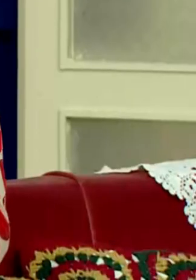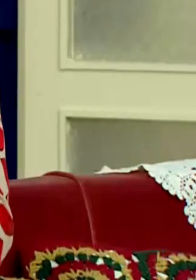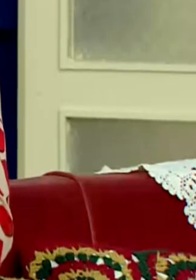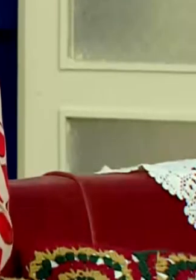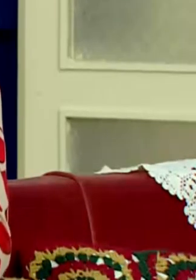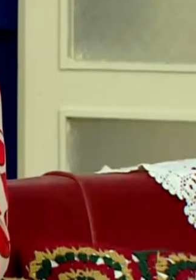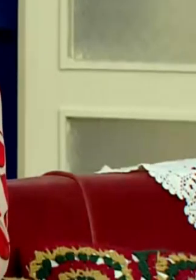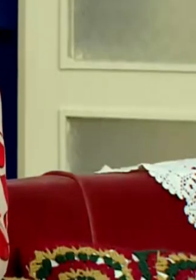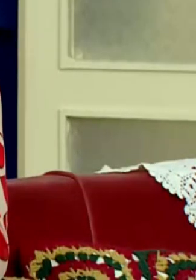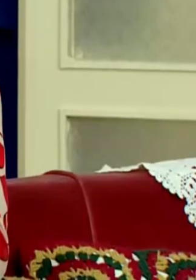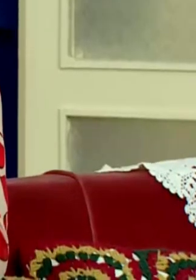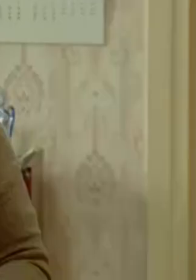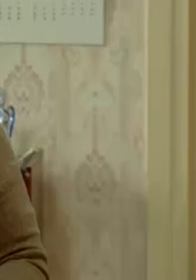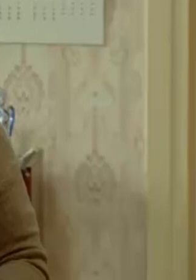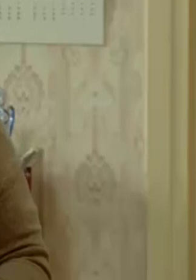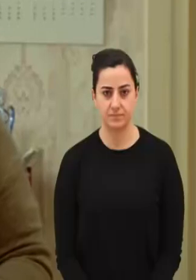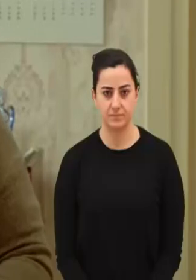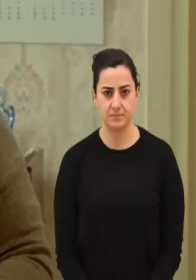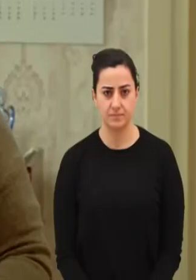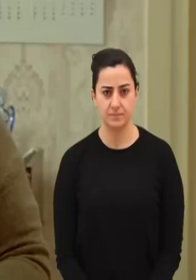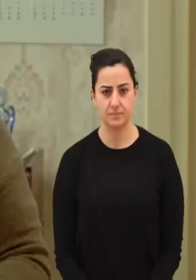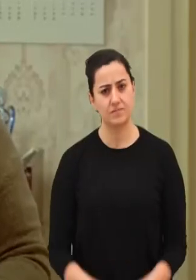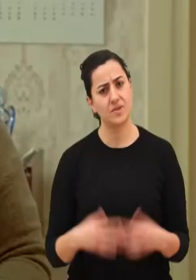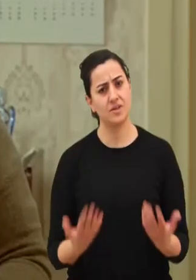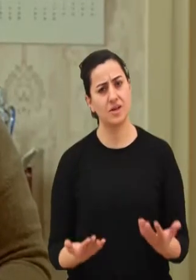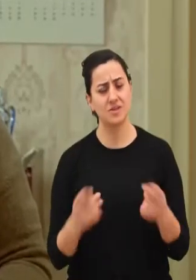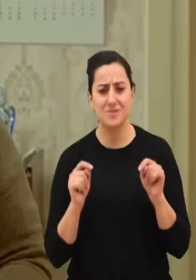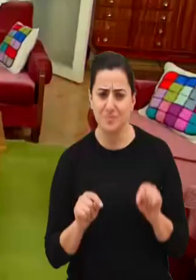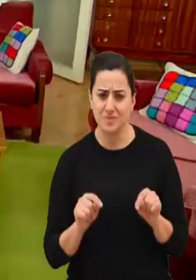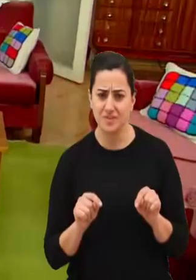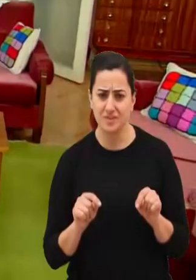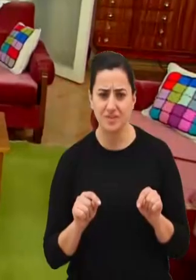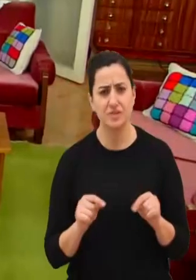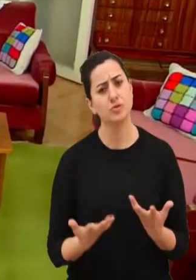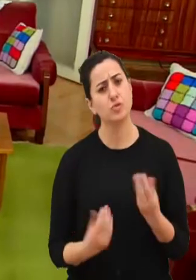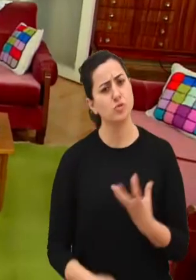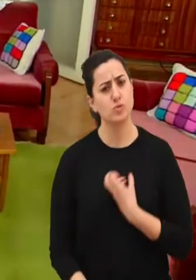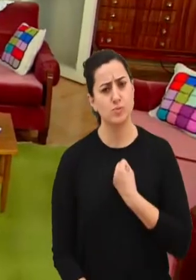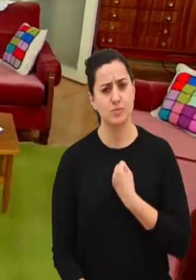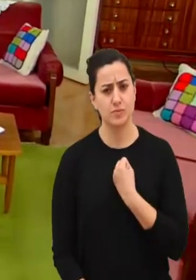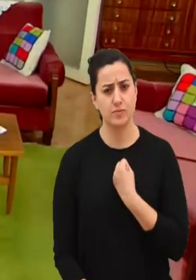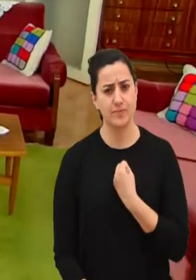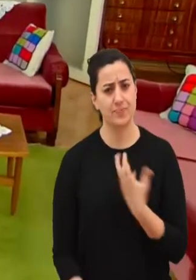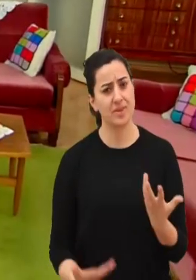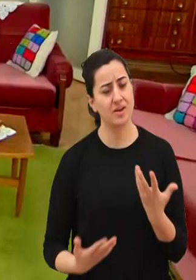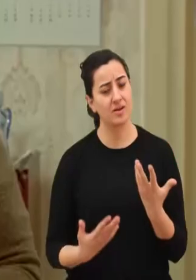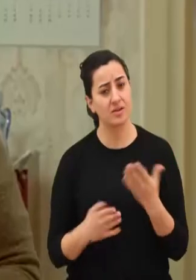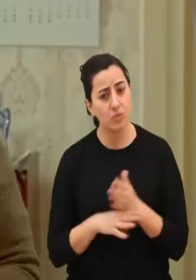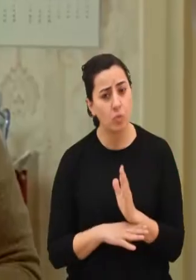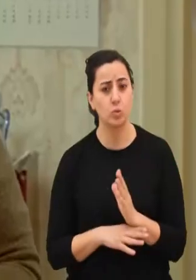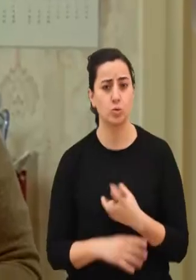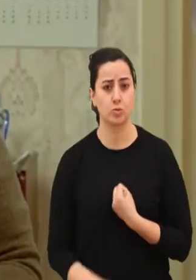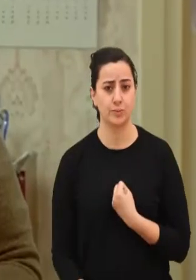Necla Rukiye'lerde perişan bir halde oturuyor. Yani şimdi çok üzüldüm Necla Hanımcığım,